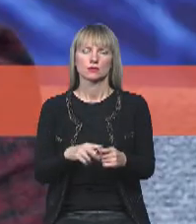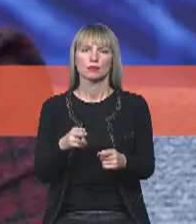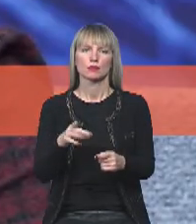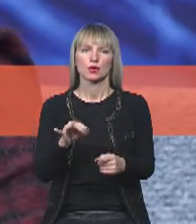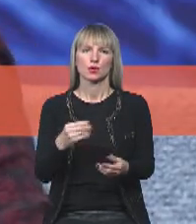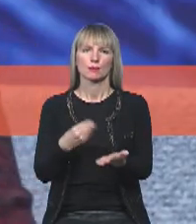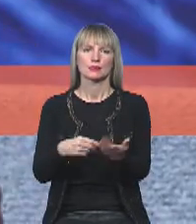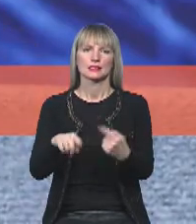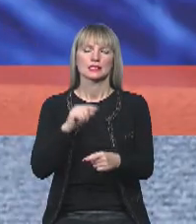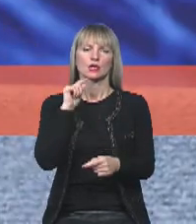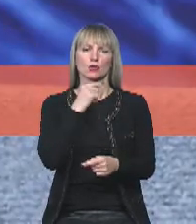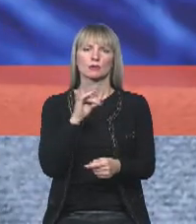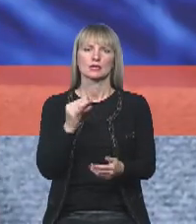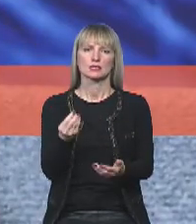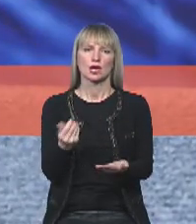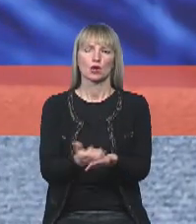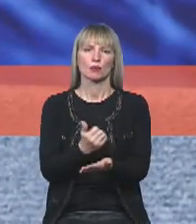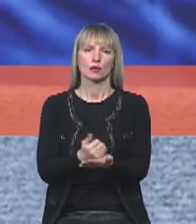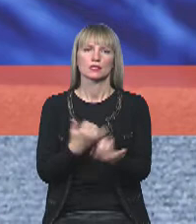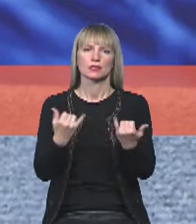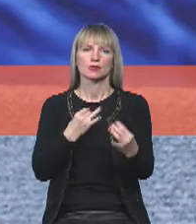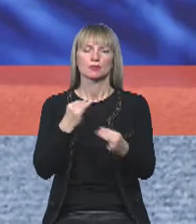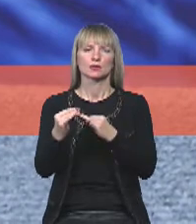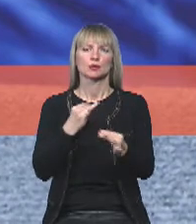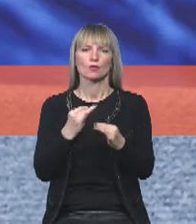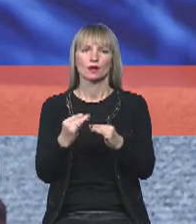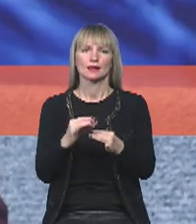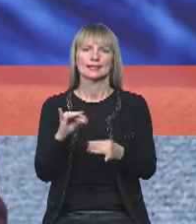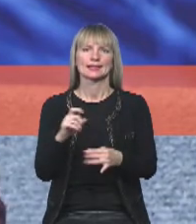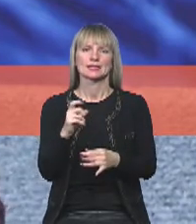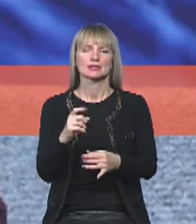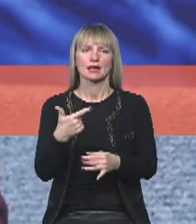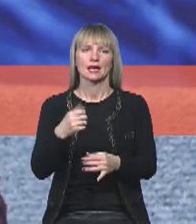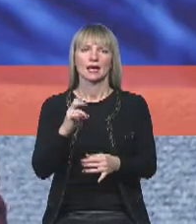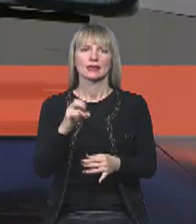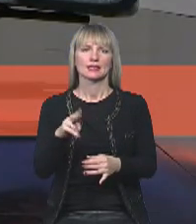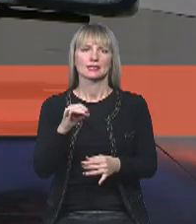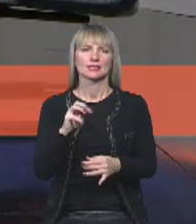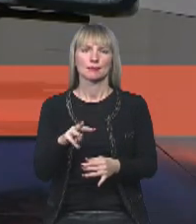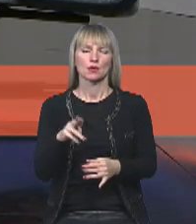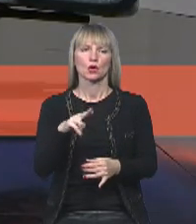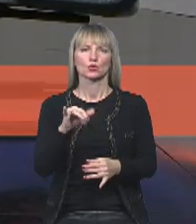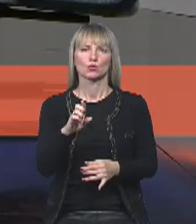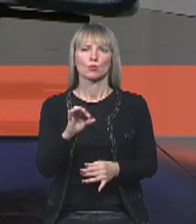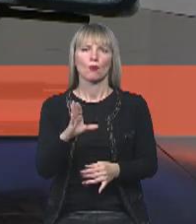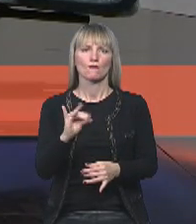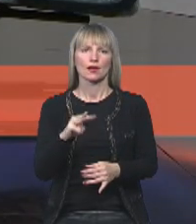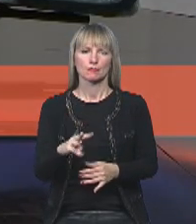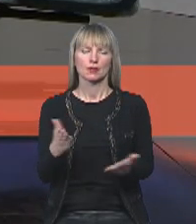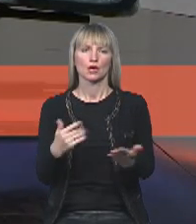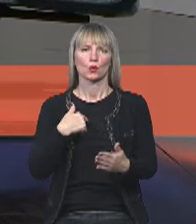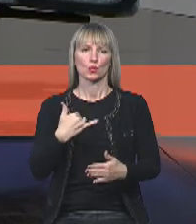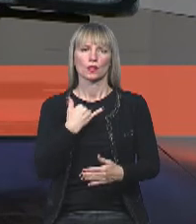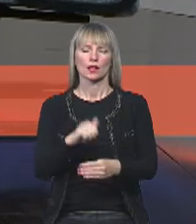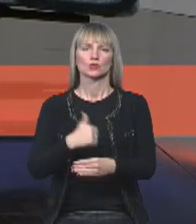бізнес, економію і заробляння. Ми сьогодні поспілкувалися із Геннадієм Дубовим, який у нас